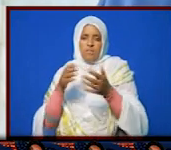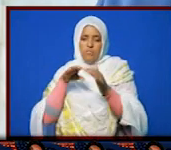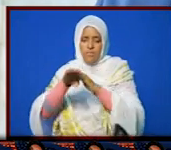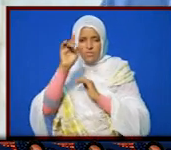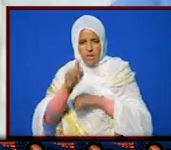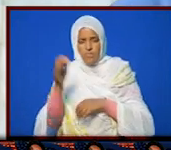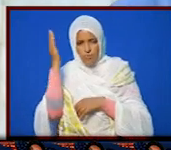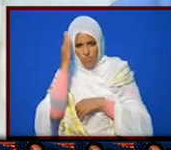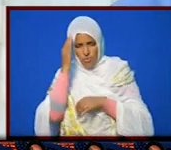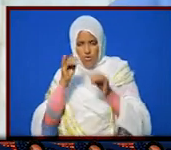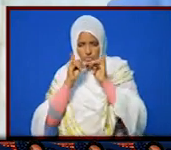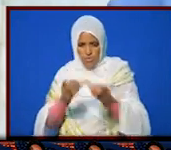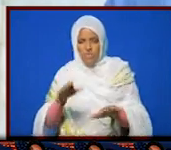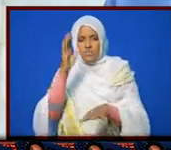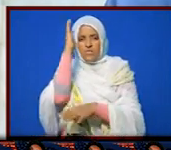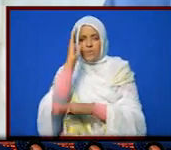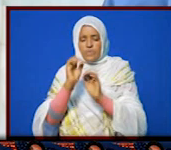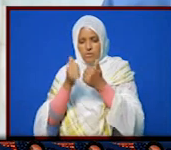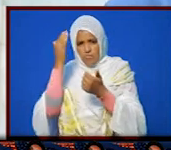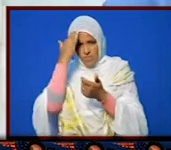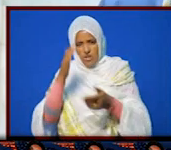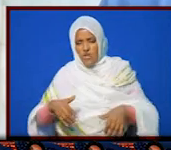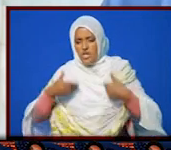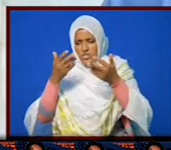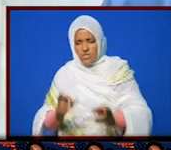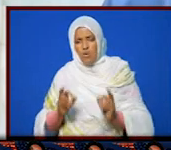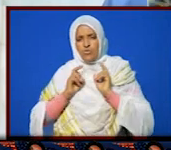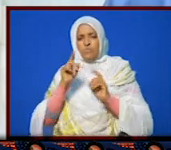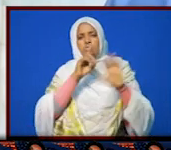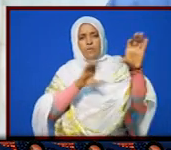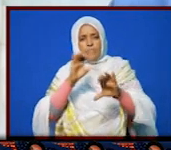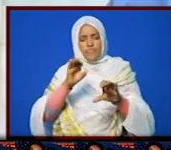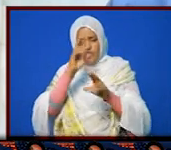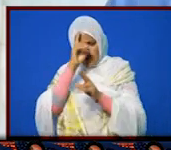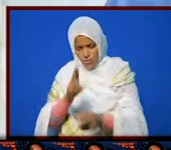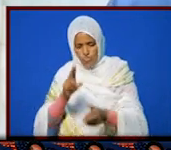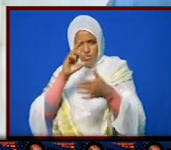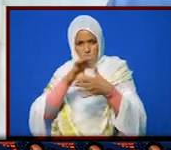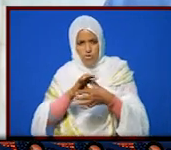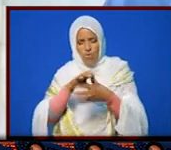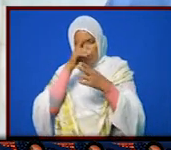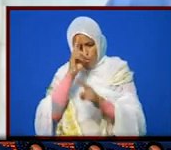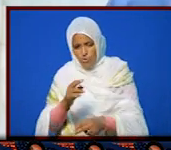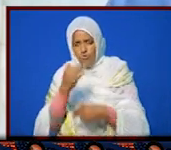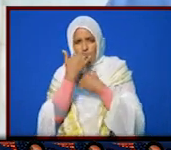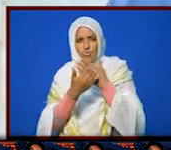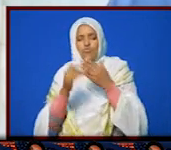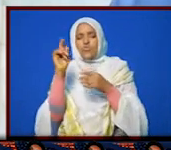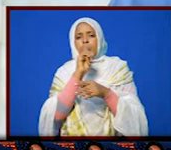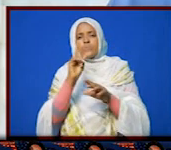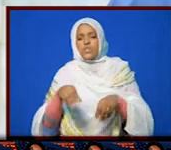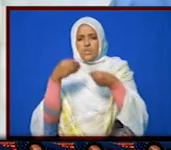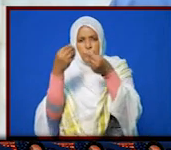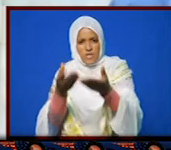ንስሐ እንዴት መግባት እንዳለበት ቢያውቅ በረከት እግዚአብሔር ማግኘት እንዴት የንስሐ ሕይወት ምን እንደሚያደርግ ክቡር ስጋው ቅዱስ